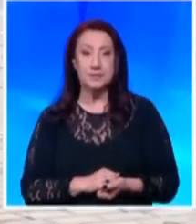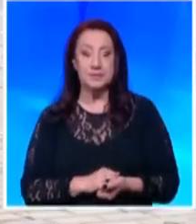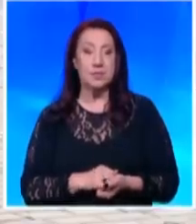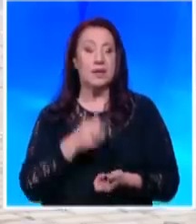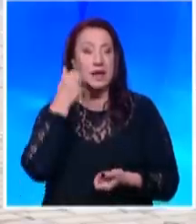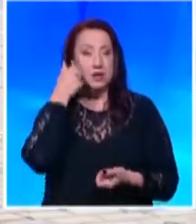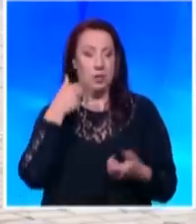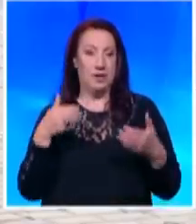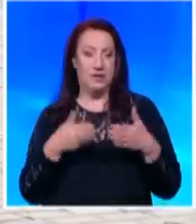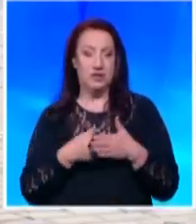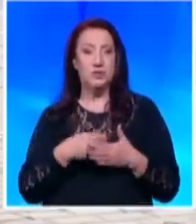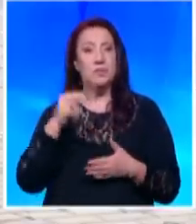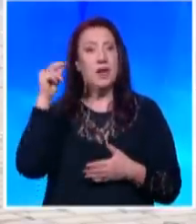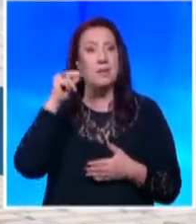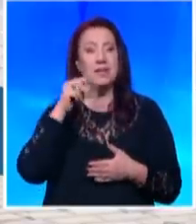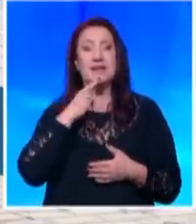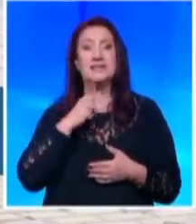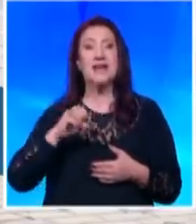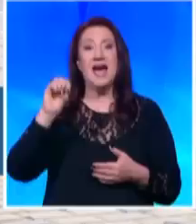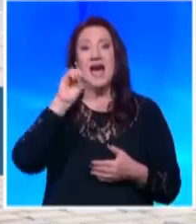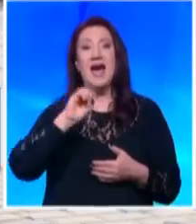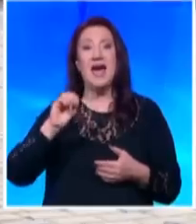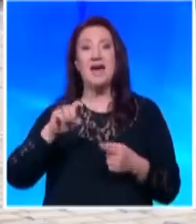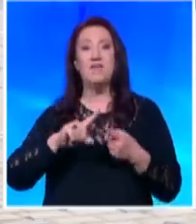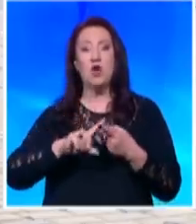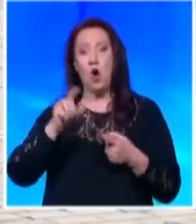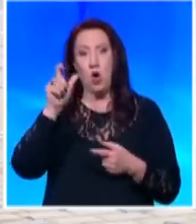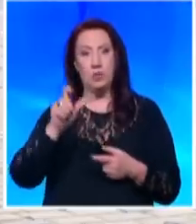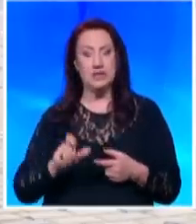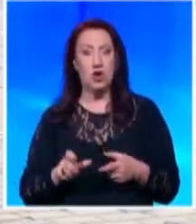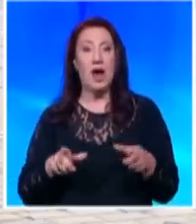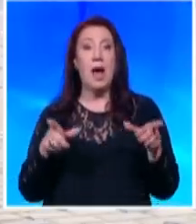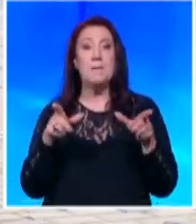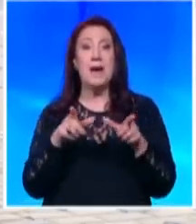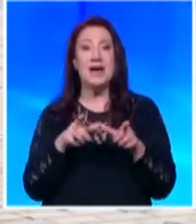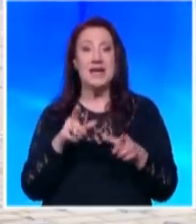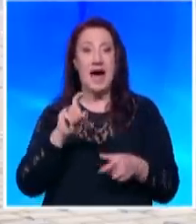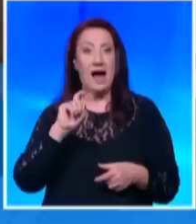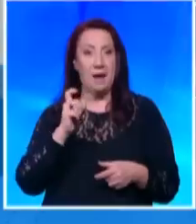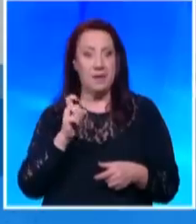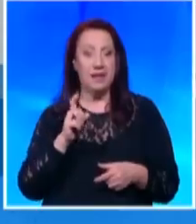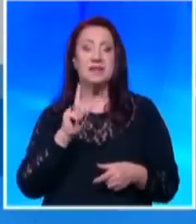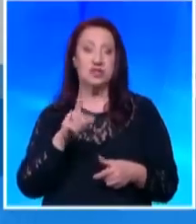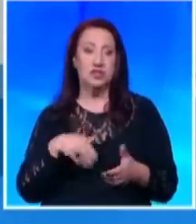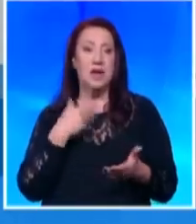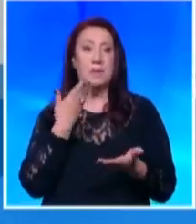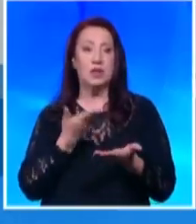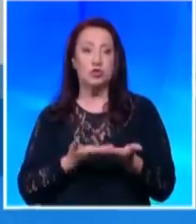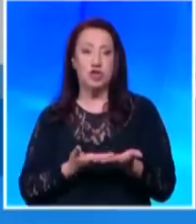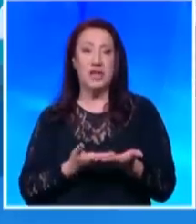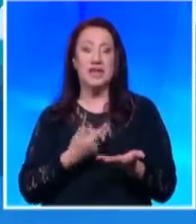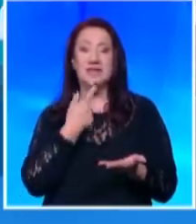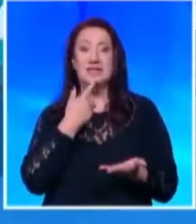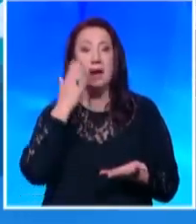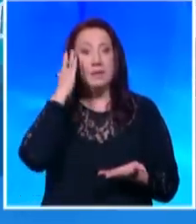вечер. Българският еврокомисар по иновациите и образованието Мария Габриел най-вероятно ще е номинацията на ГЕРБ за